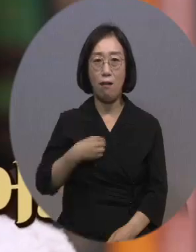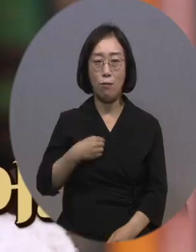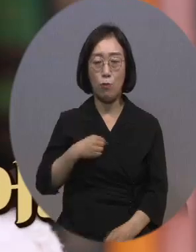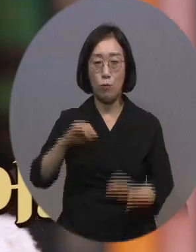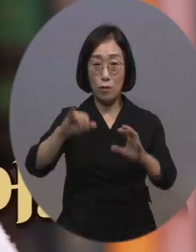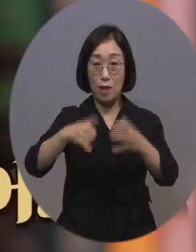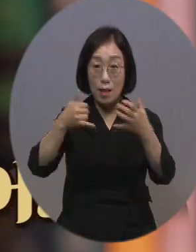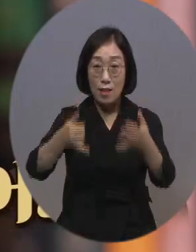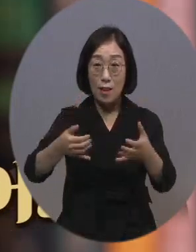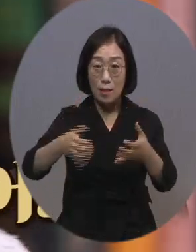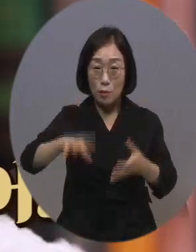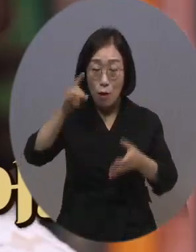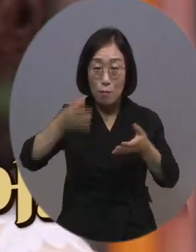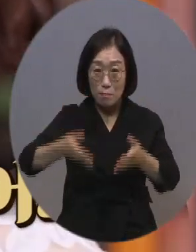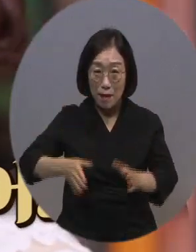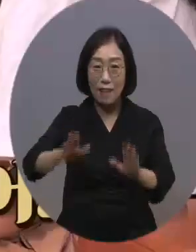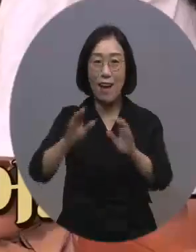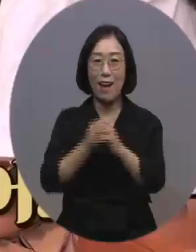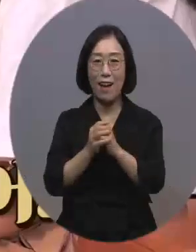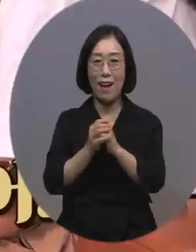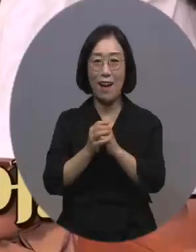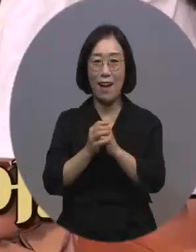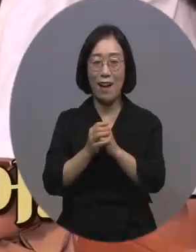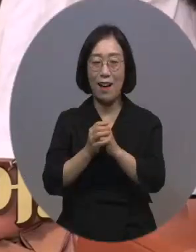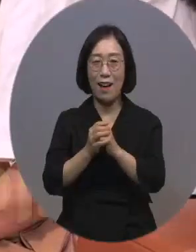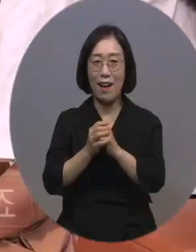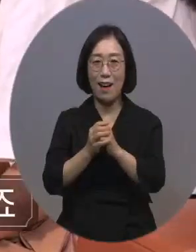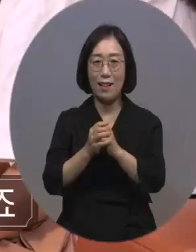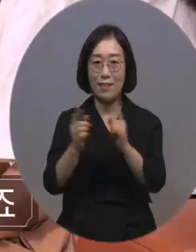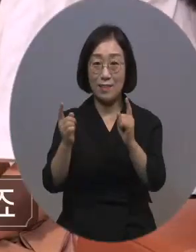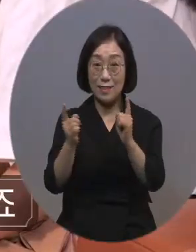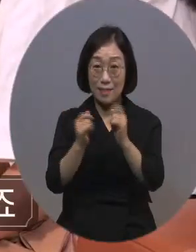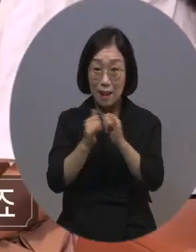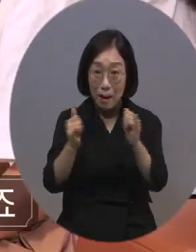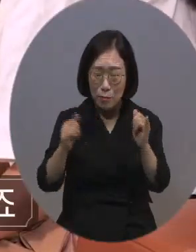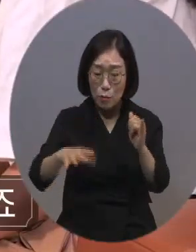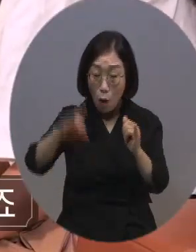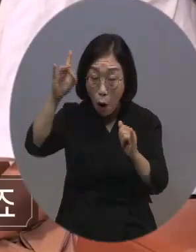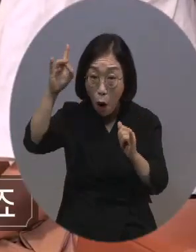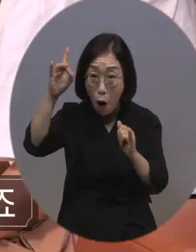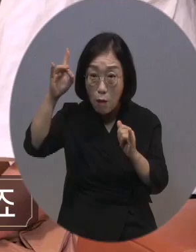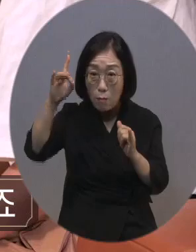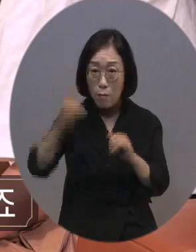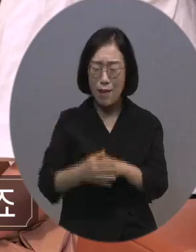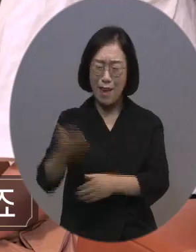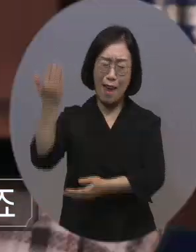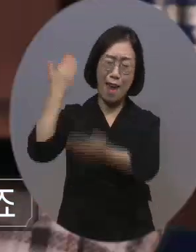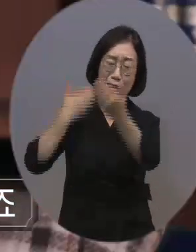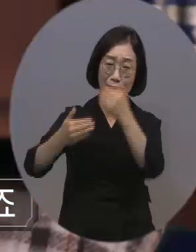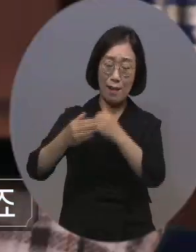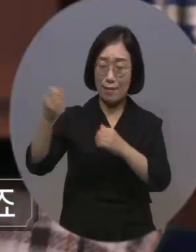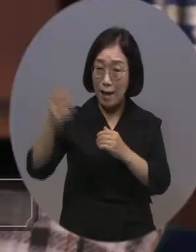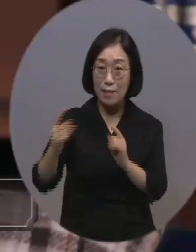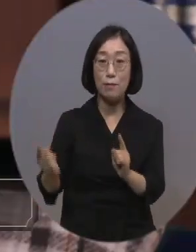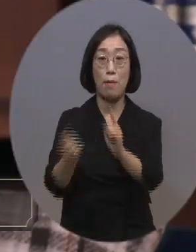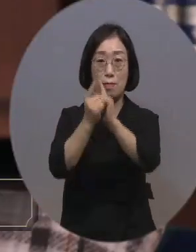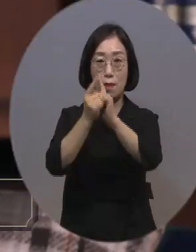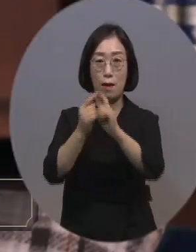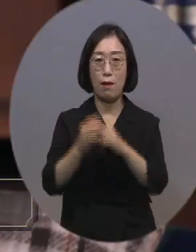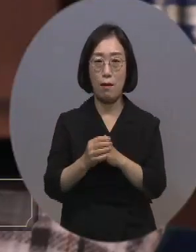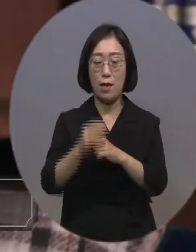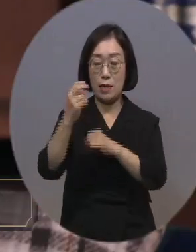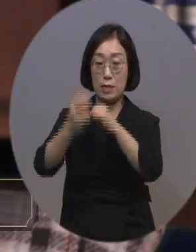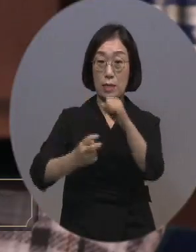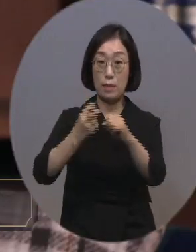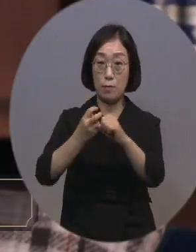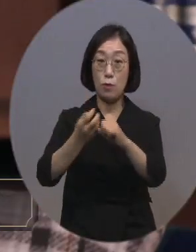처음 만난 탈북민을 제외했어요. 저도 가슴이 굉장히 뭉클한 거예요. 그 당시에는 생각도 못했죠. 20년 뒤에 이분을